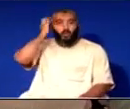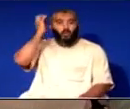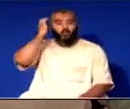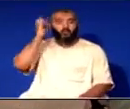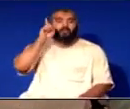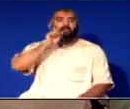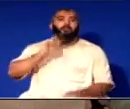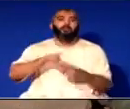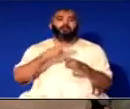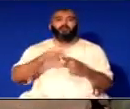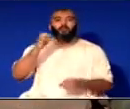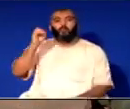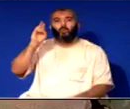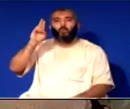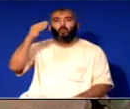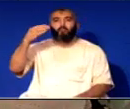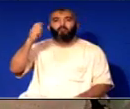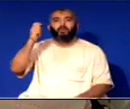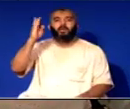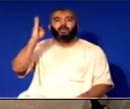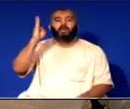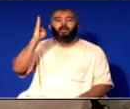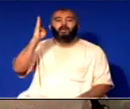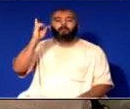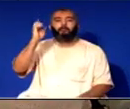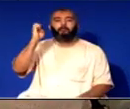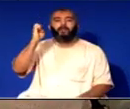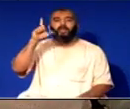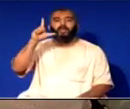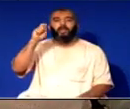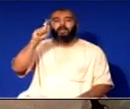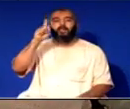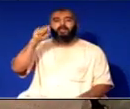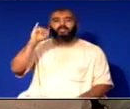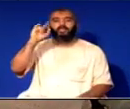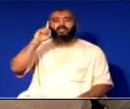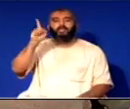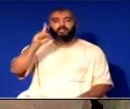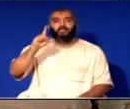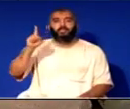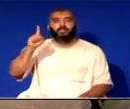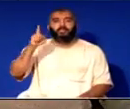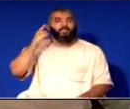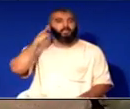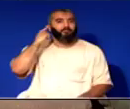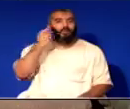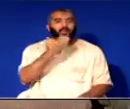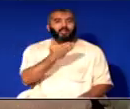السلام عليكم ورحمه الله تعالى وبركاته. نعم سيدتي الفاضله تفضلي. مرحبا.